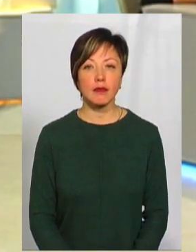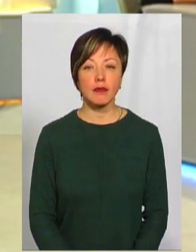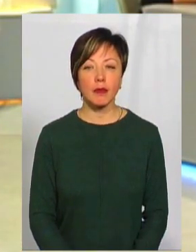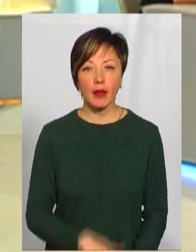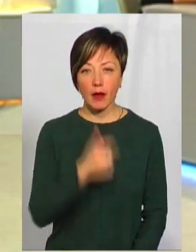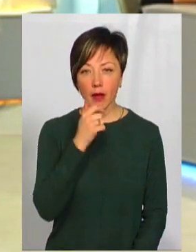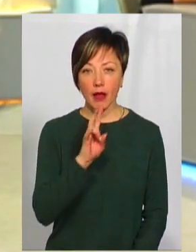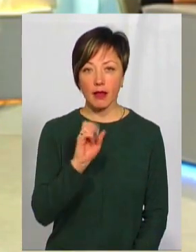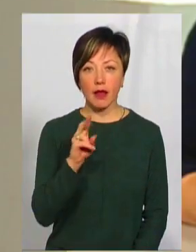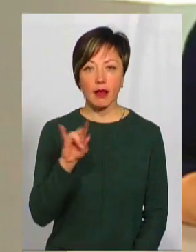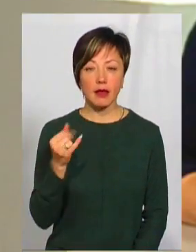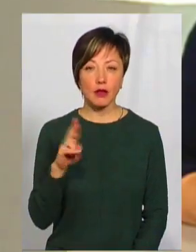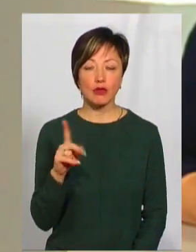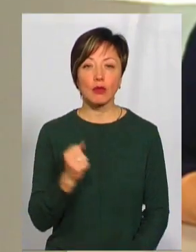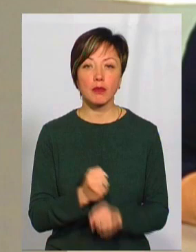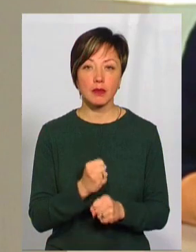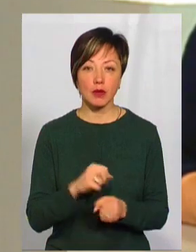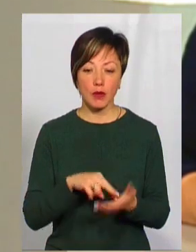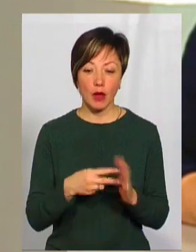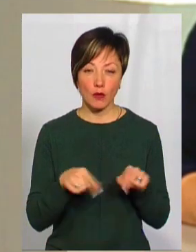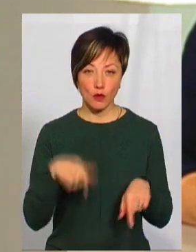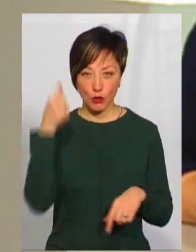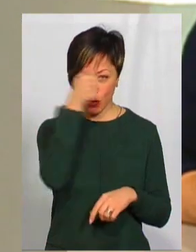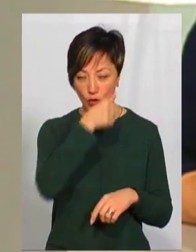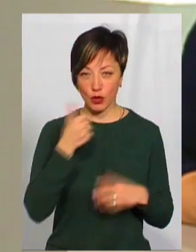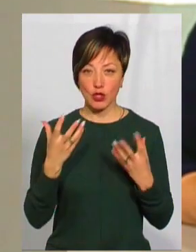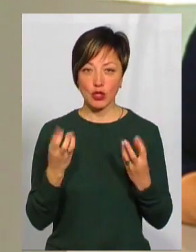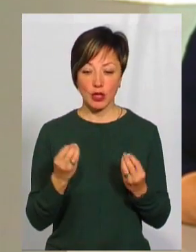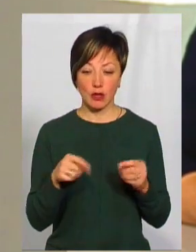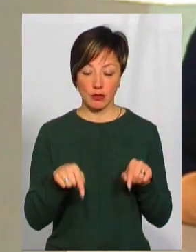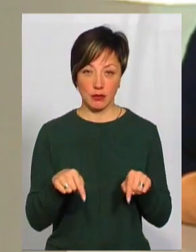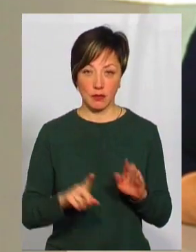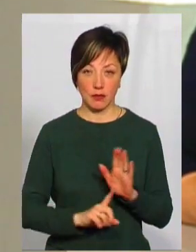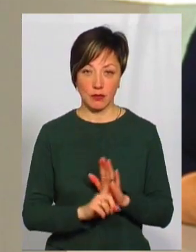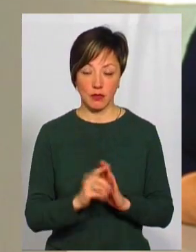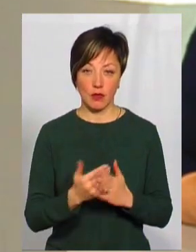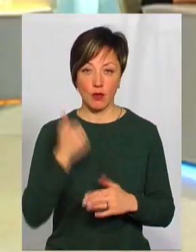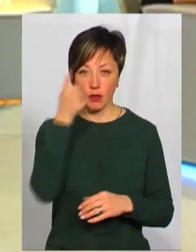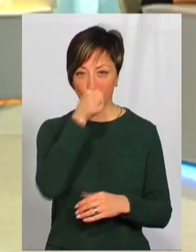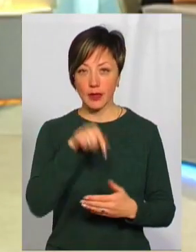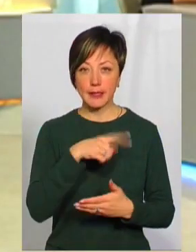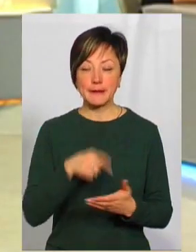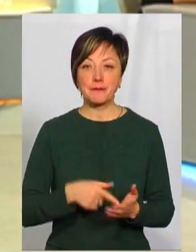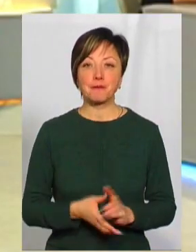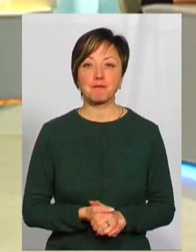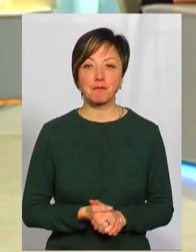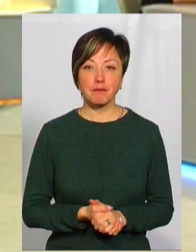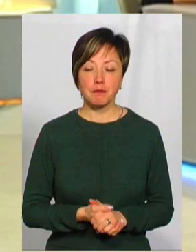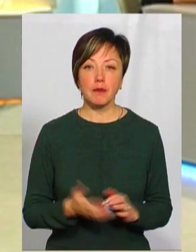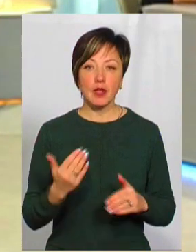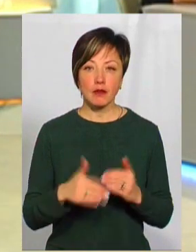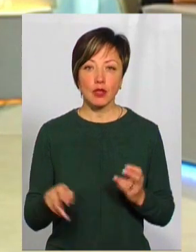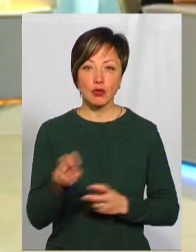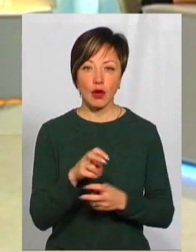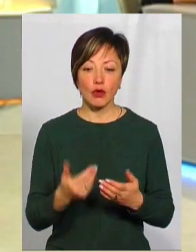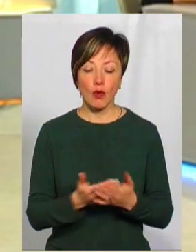Пані Надія, що ви плануєте зробити в цьому році, що настав? В цьому році, що настав? Ми вже шукаємо